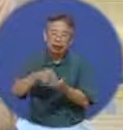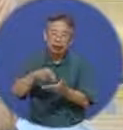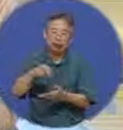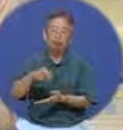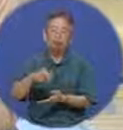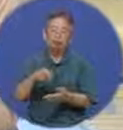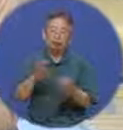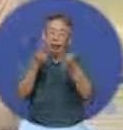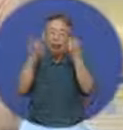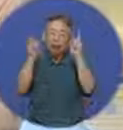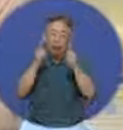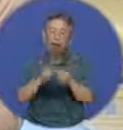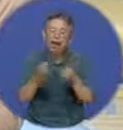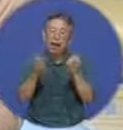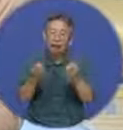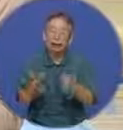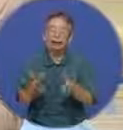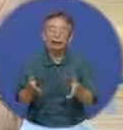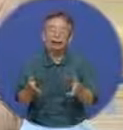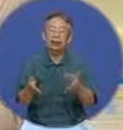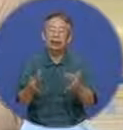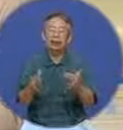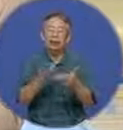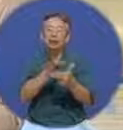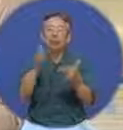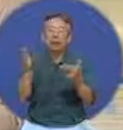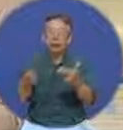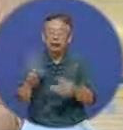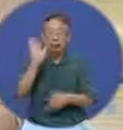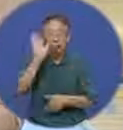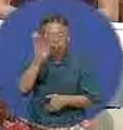新しい施設、これ未来医療推進センター